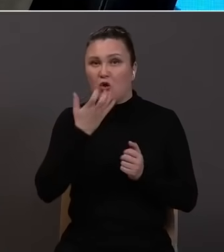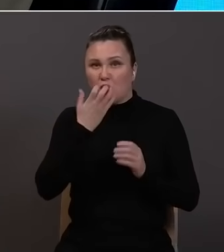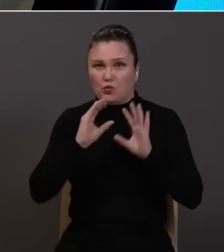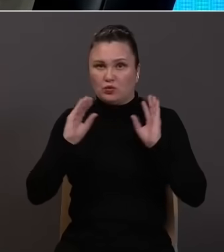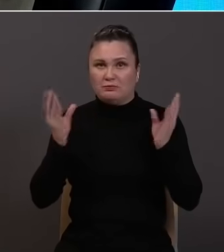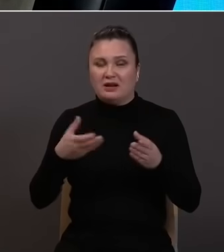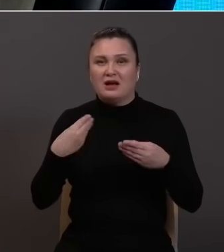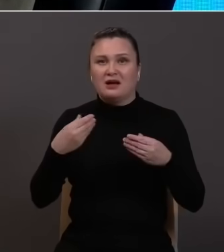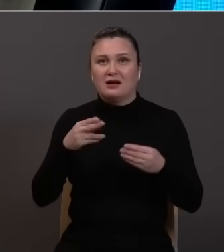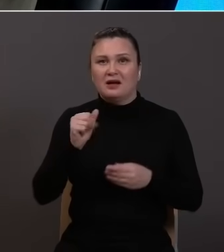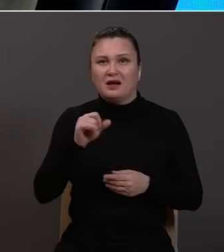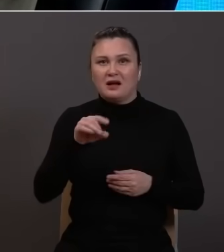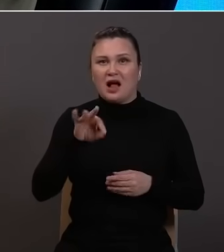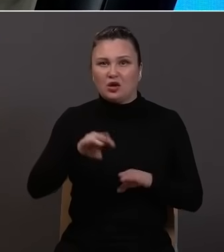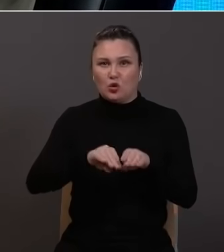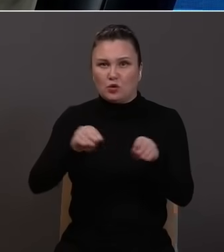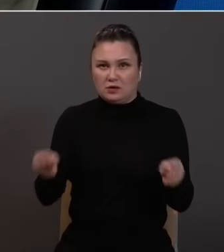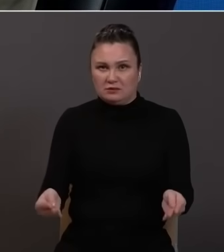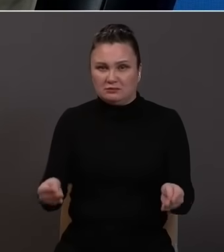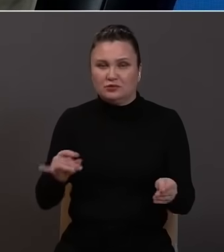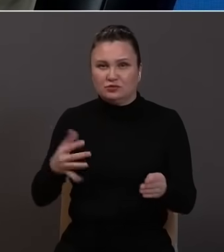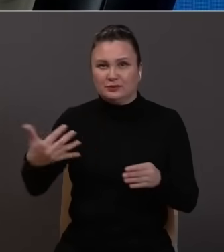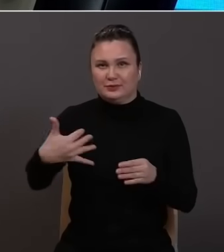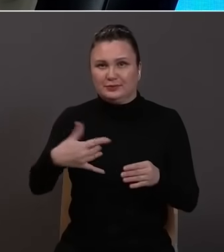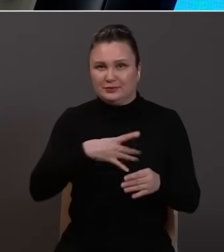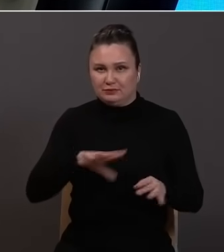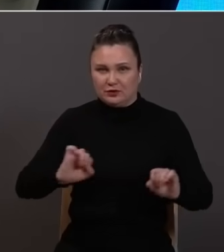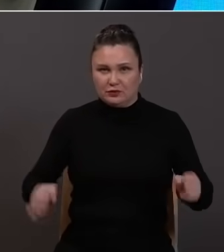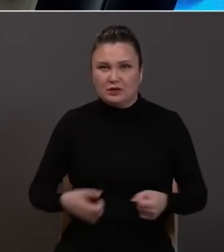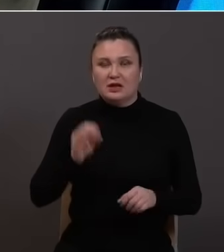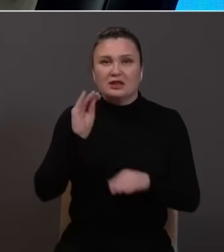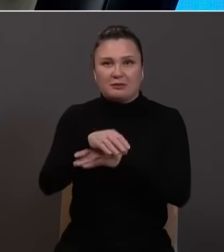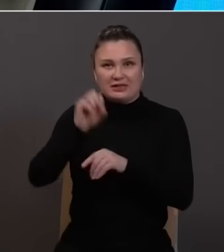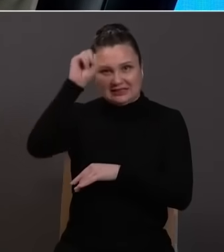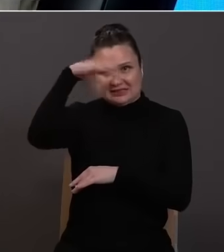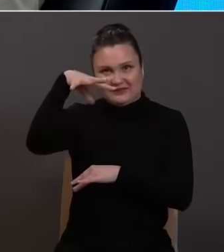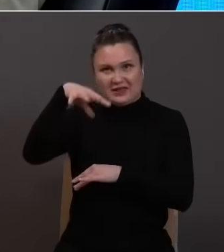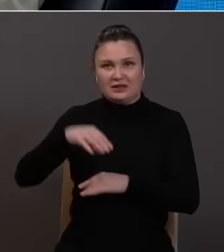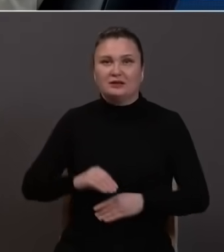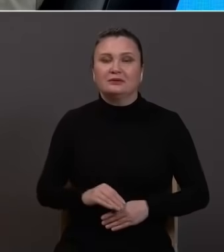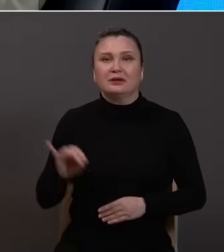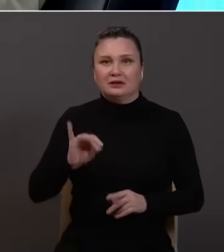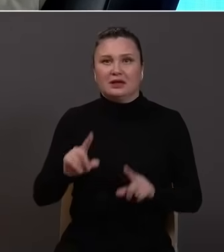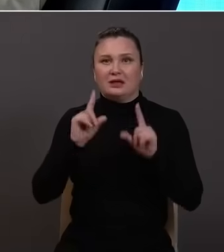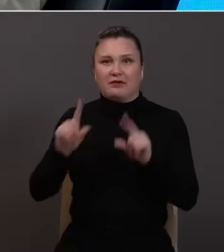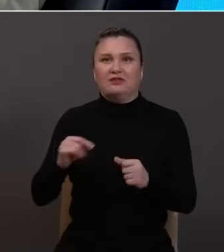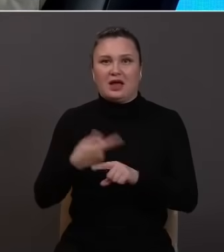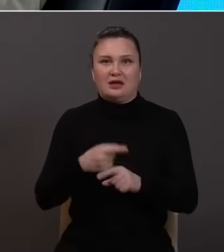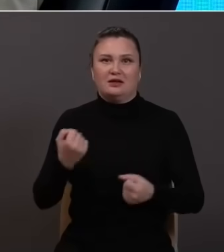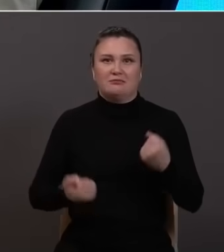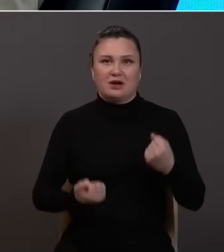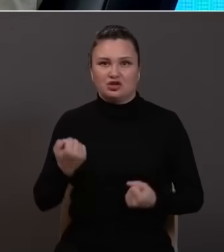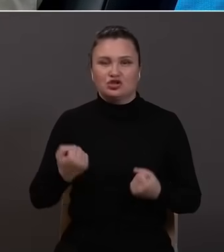их картонкой перед радиатором, чтобы морозный ветер не выдувал нас, поставили дополнительный свет, потому что была полярная ночь, и отправились на этих